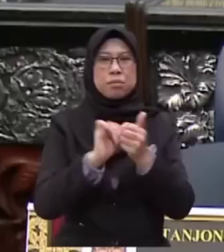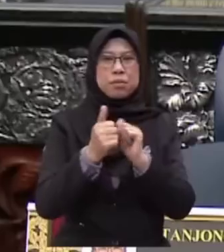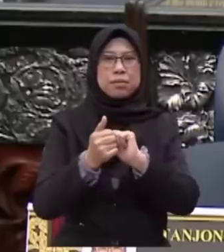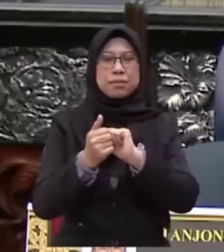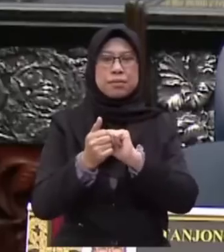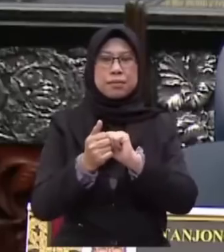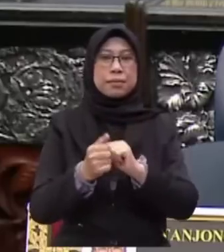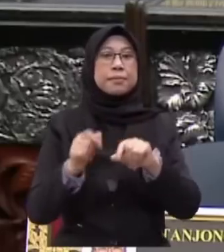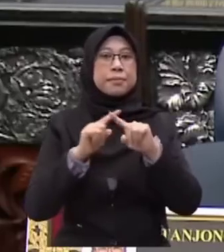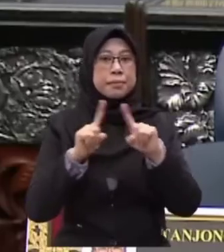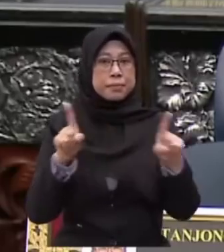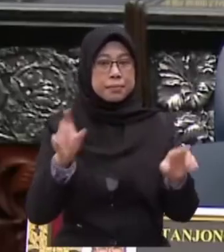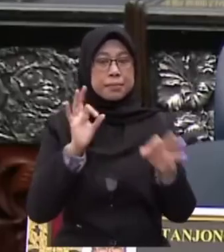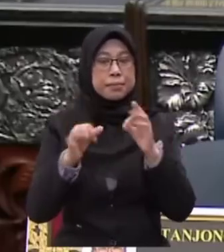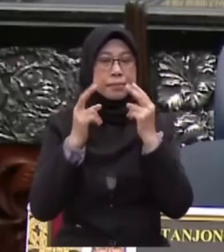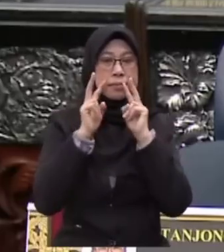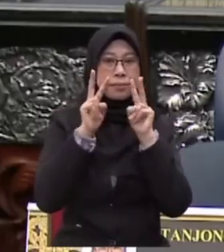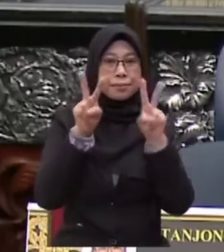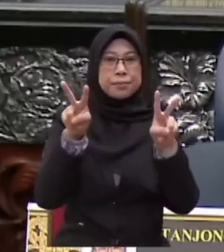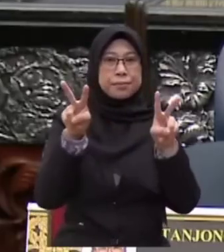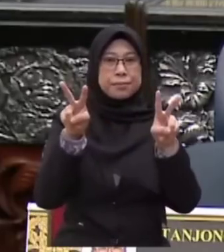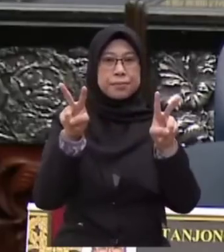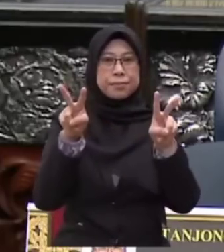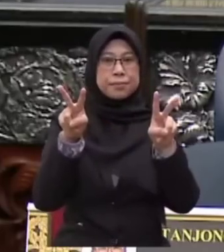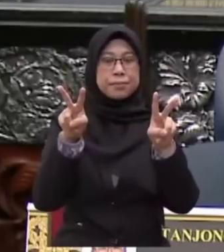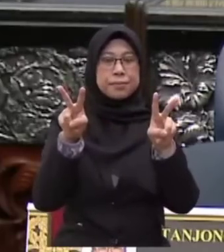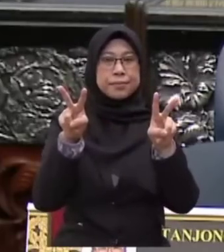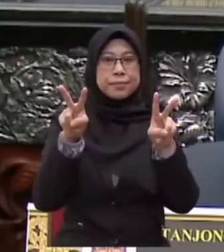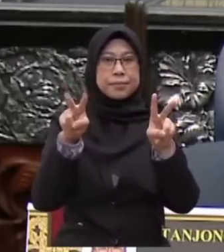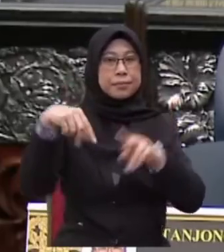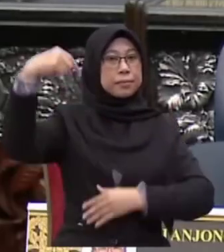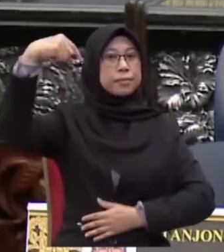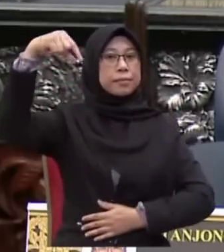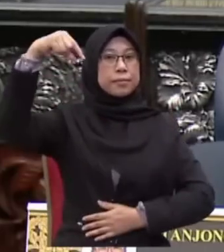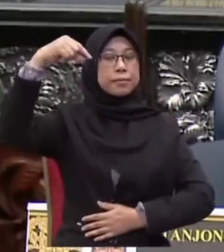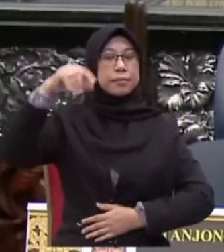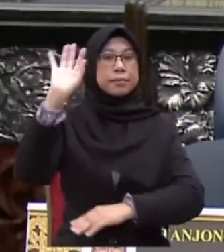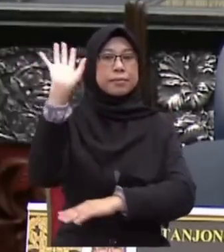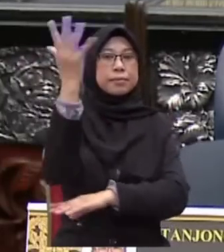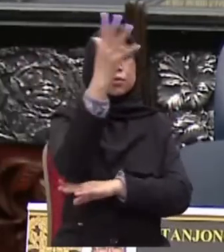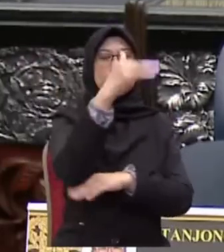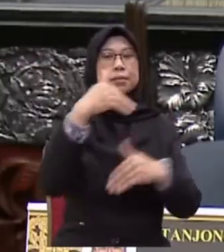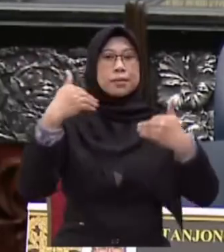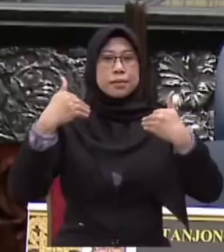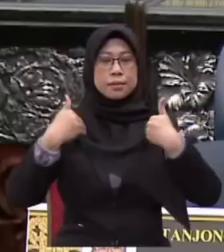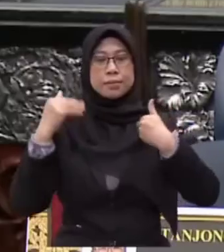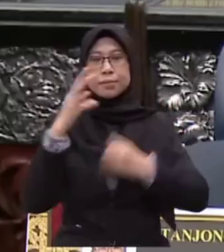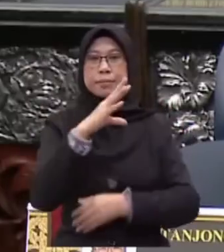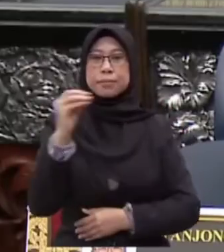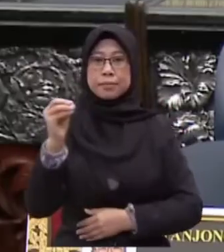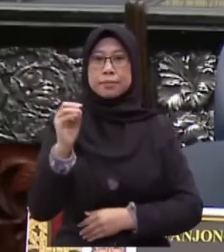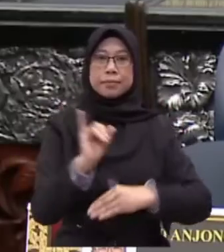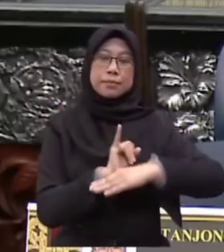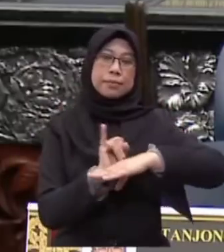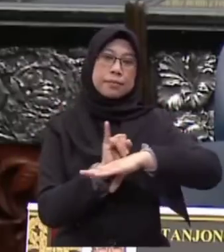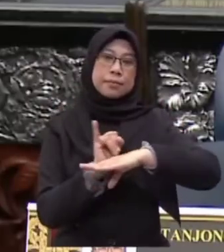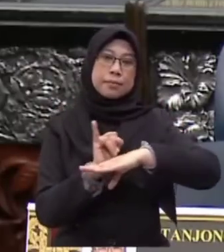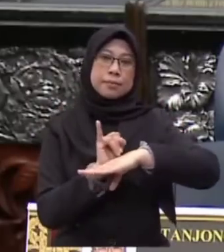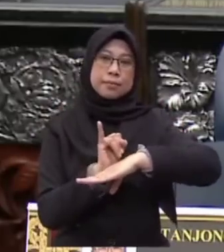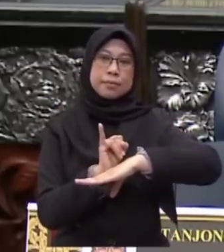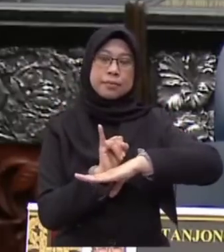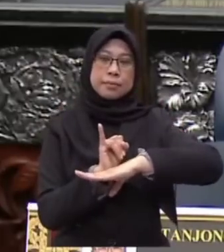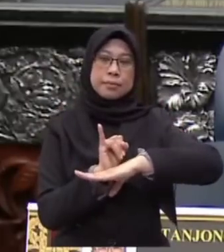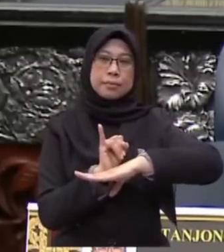tersebut. Tetapi yang kalau kita lihat ya, daripada segi kualiti hutan-hutan yang ada dan juga industri